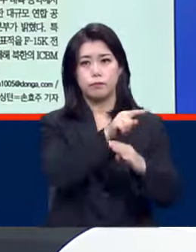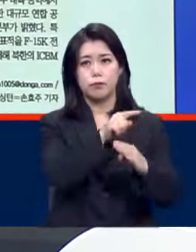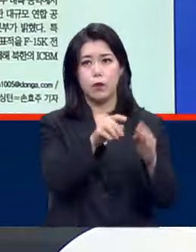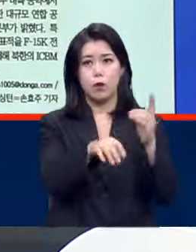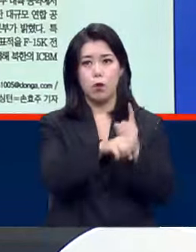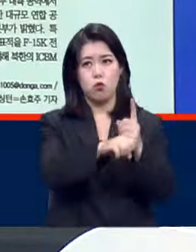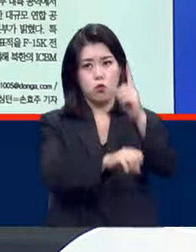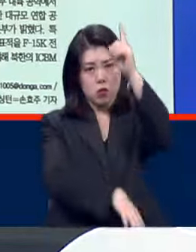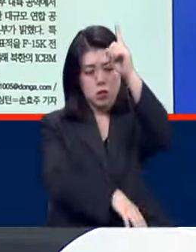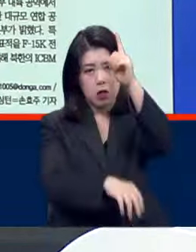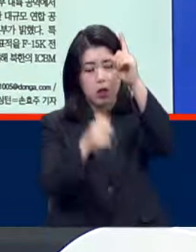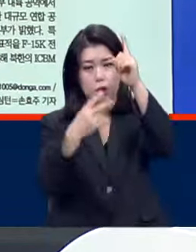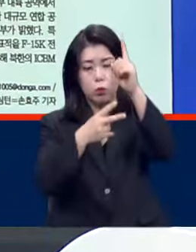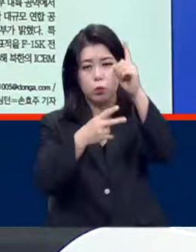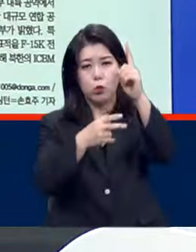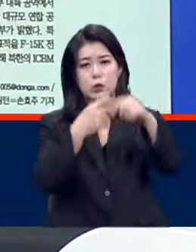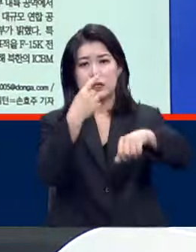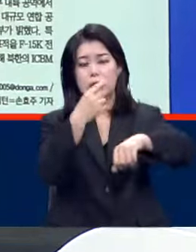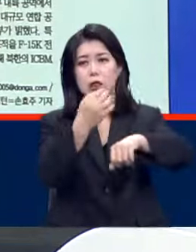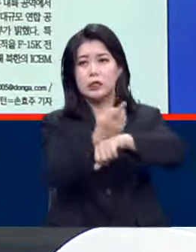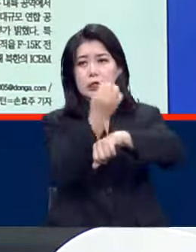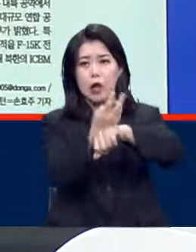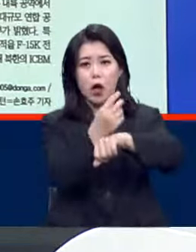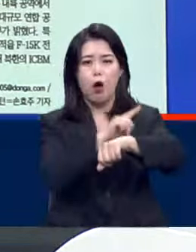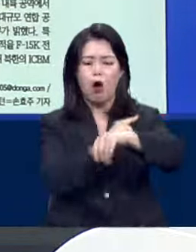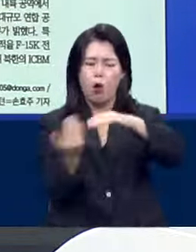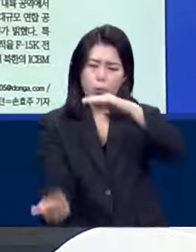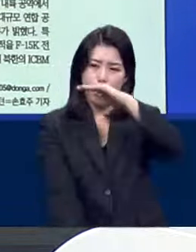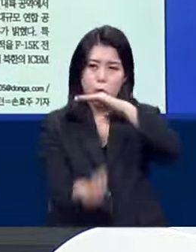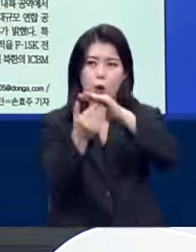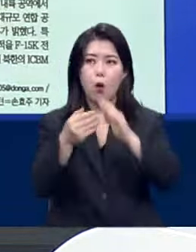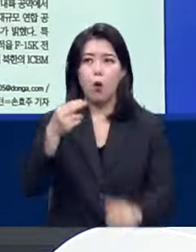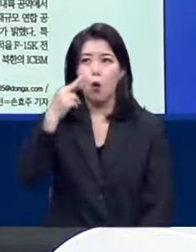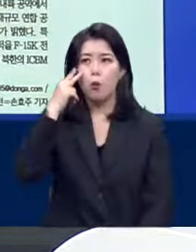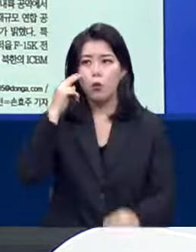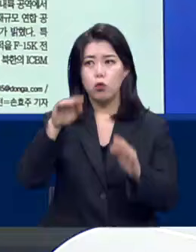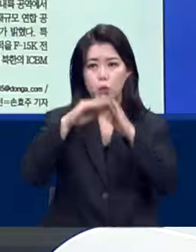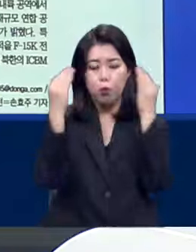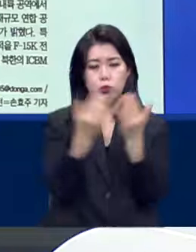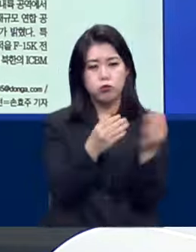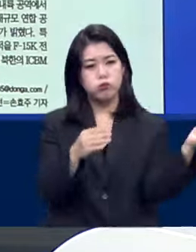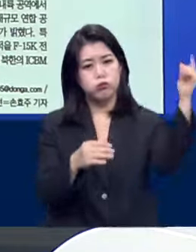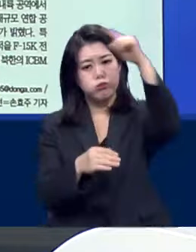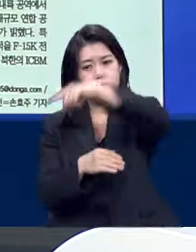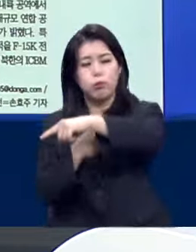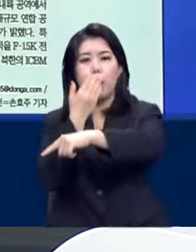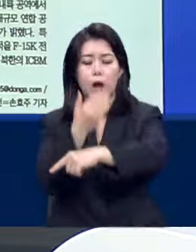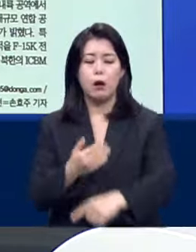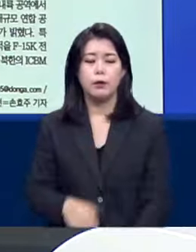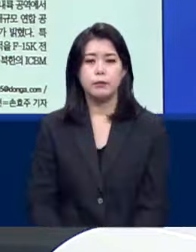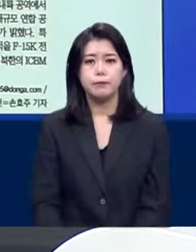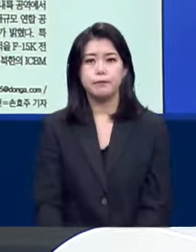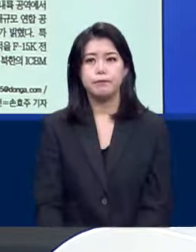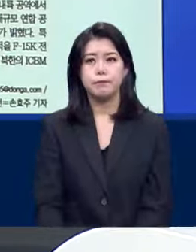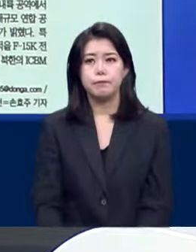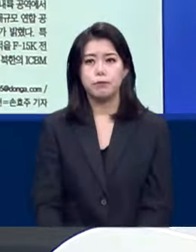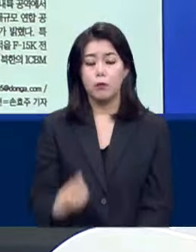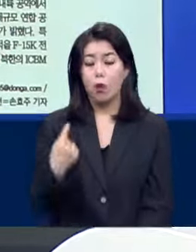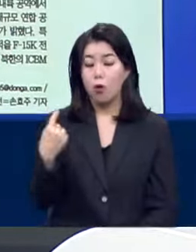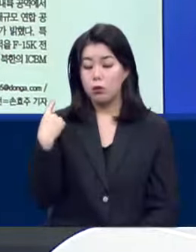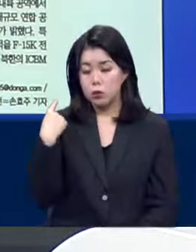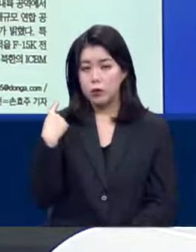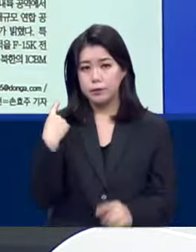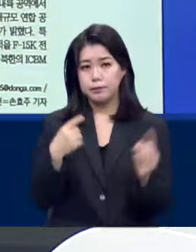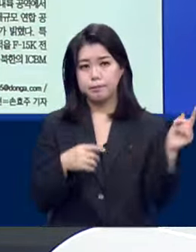고도 비행시간 역대 최고 미전역 다 탄두 타격 위협이다라는 겁니다 어제 북한이